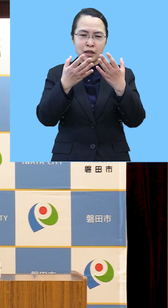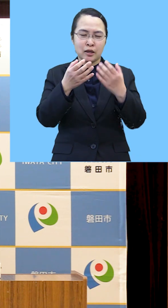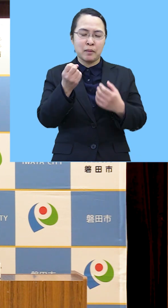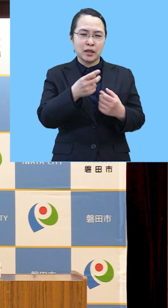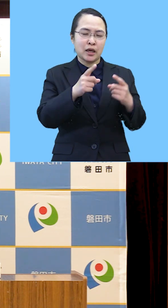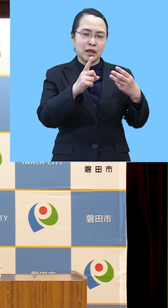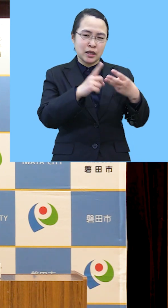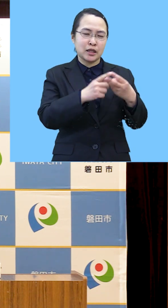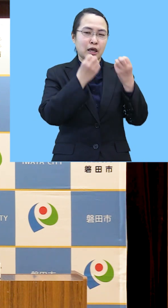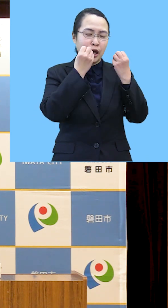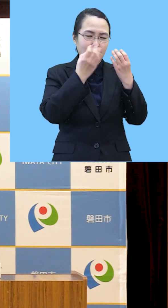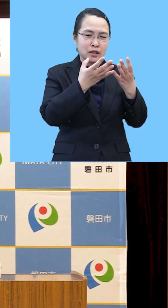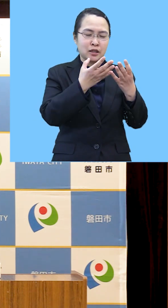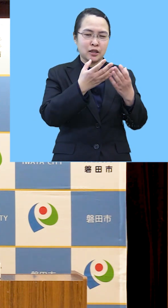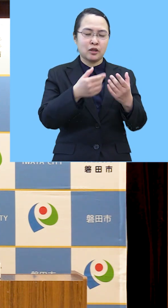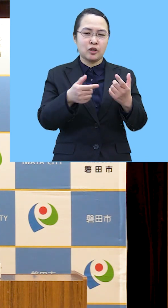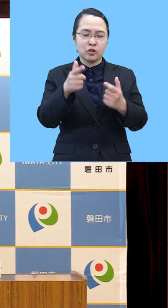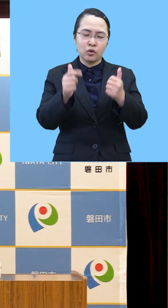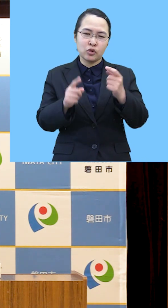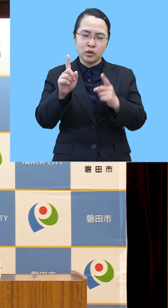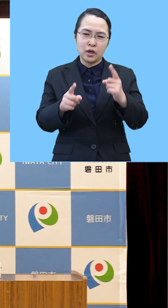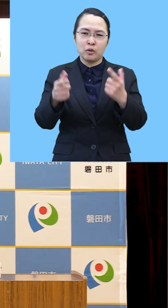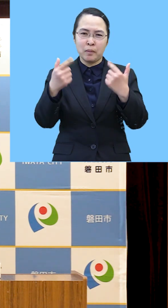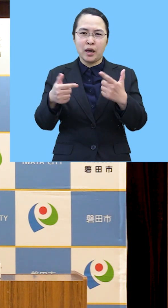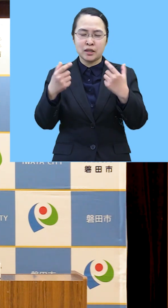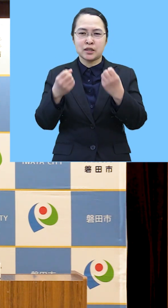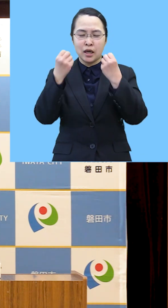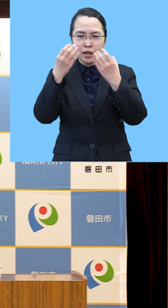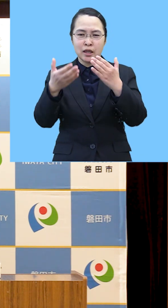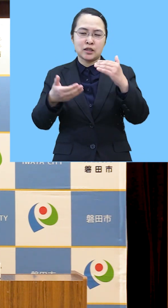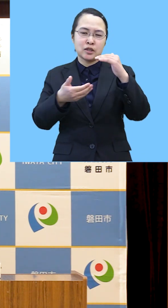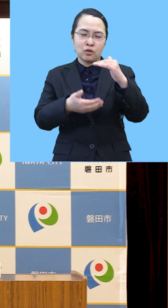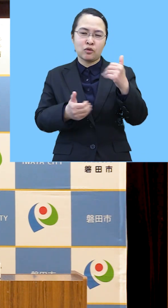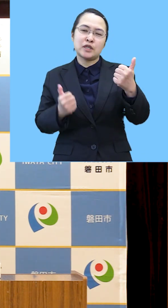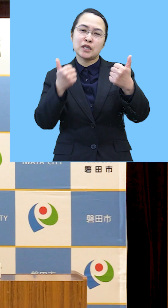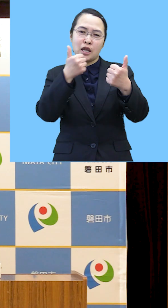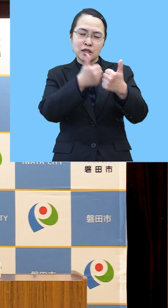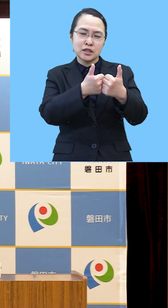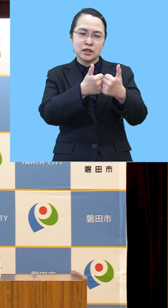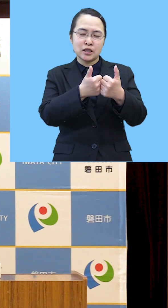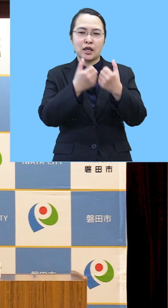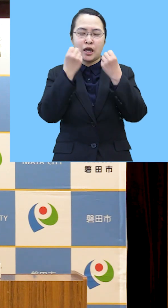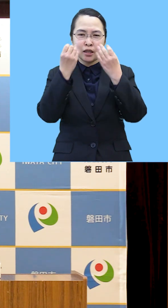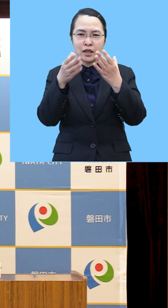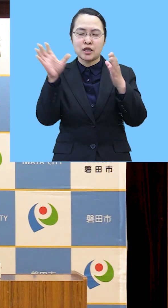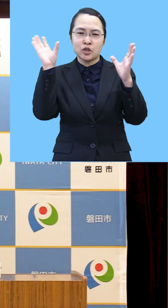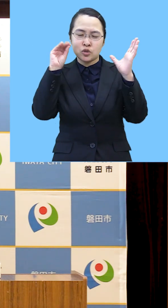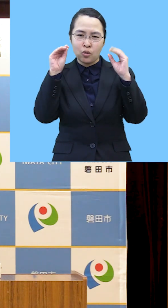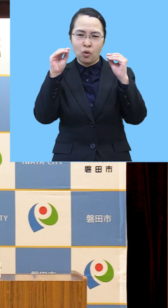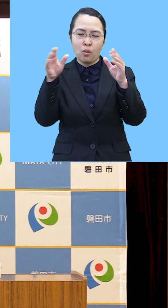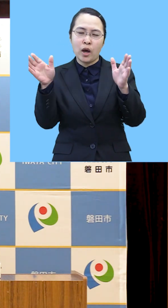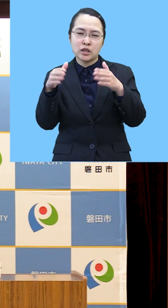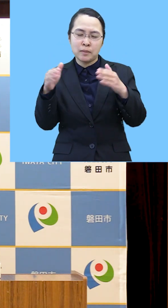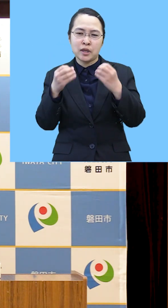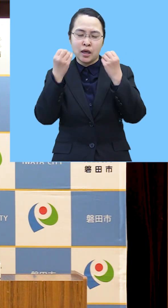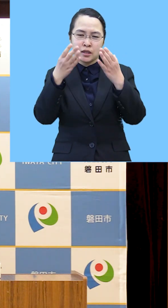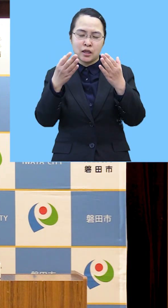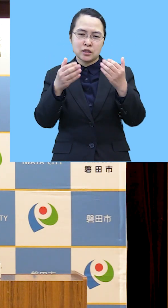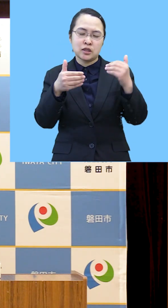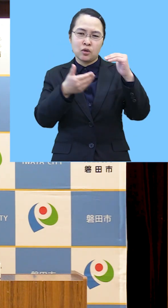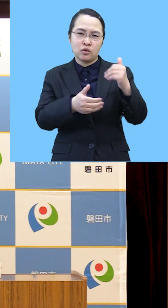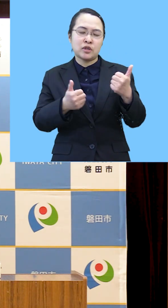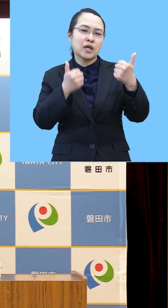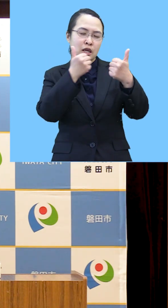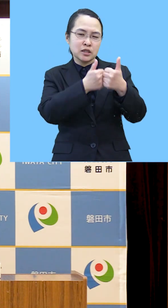りという、とにかく毎日新しいことにチャレンジしていこうと、新しい情報を仕入れて新しいことにチャレンジしていこうなんていう気持ちでです